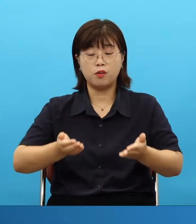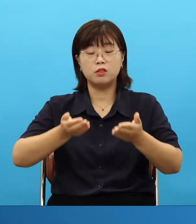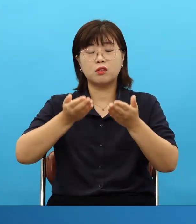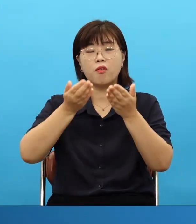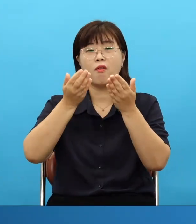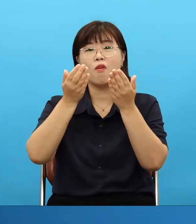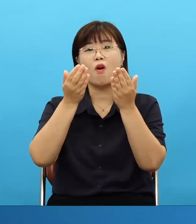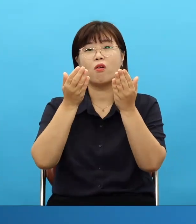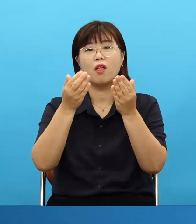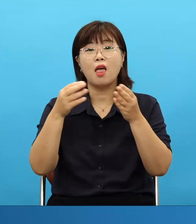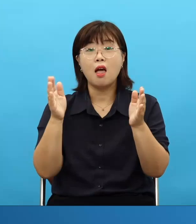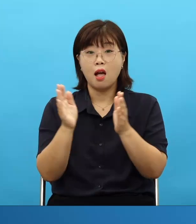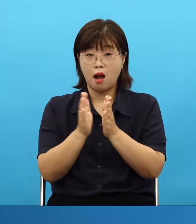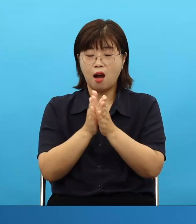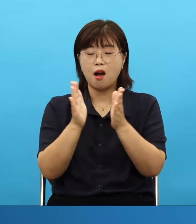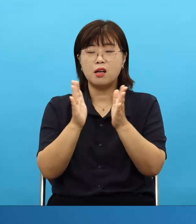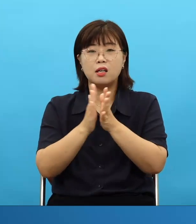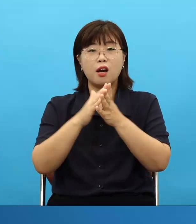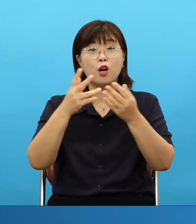찬송하면서